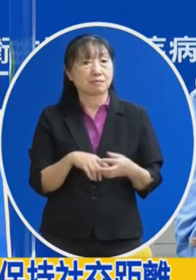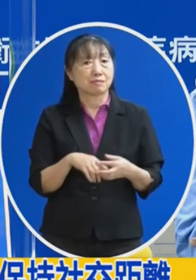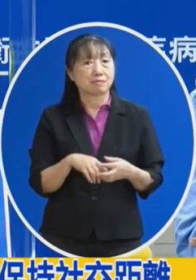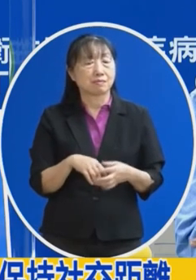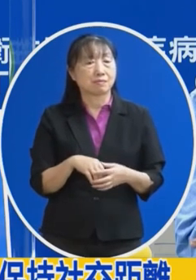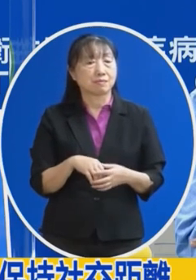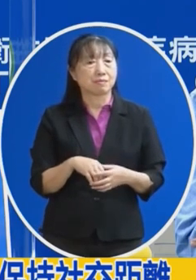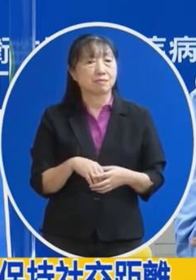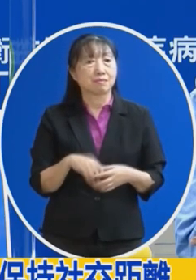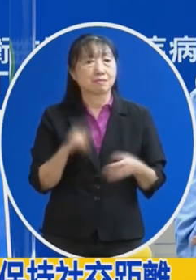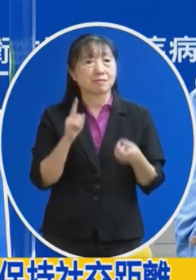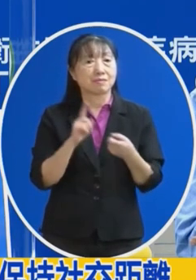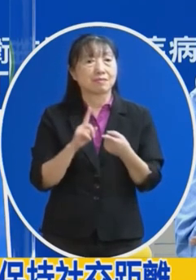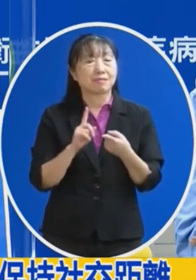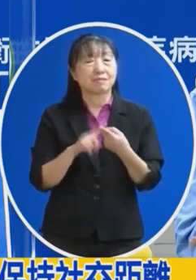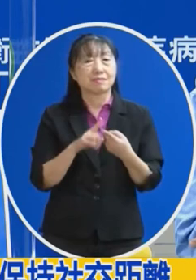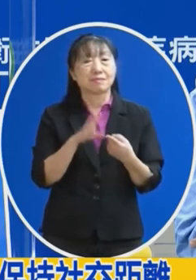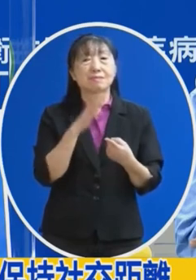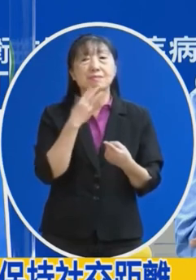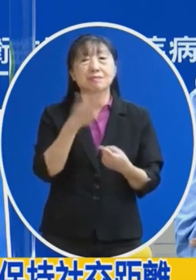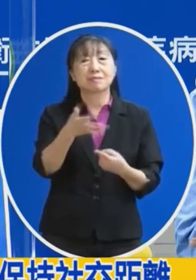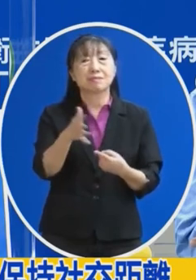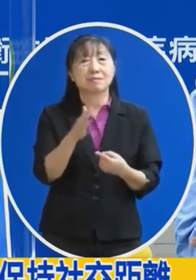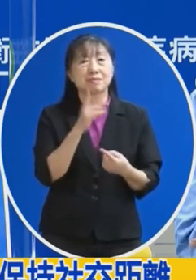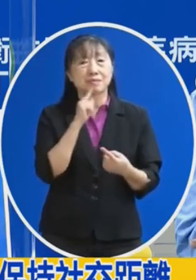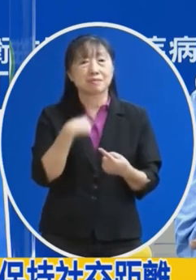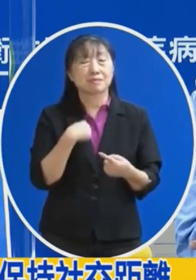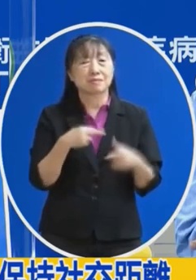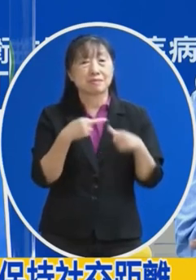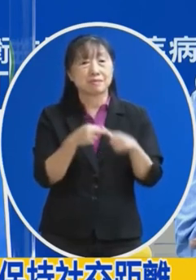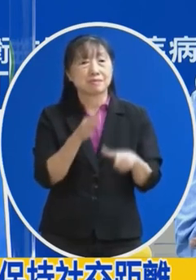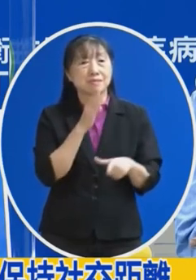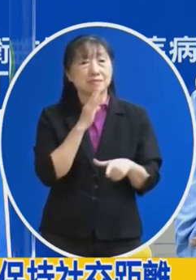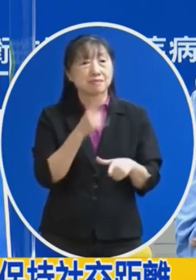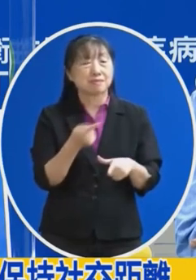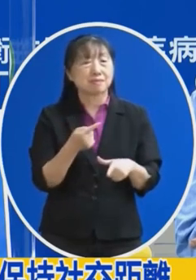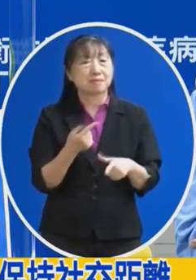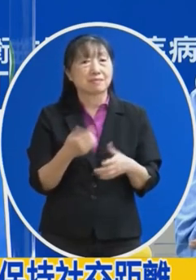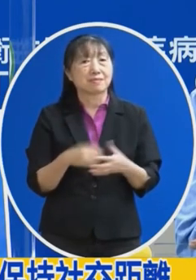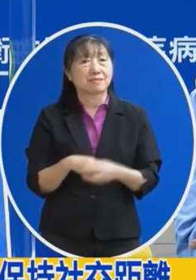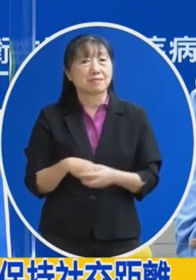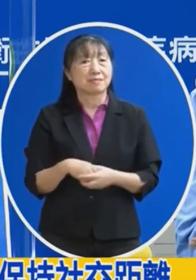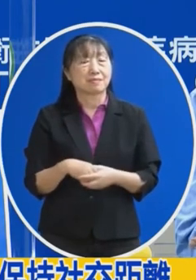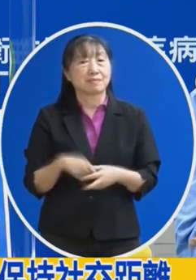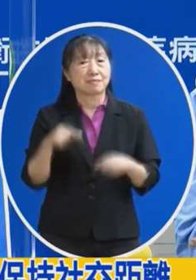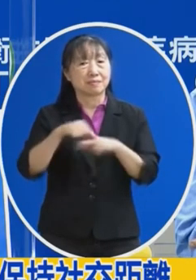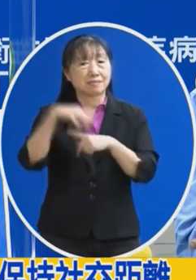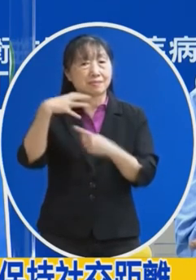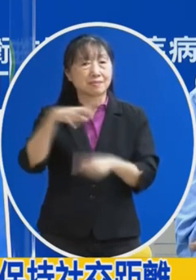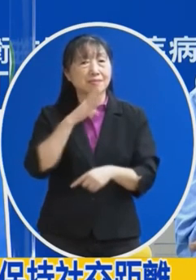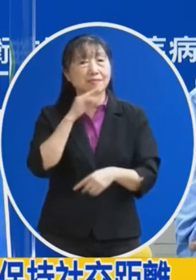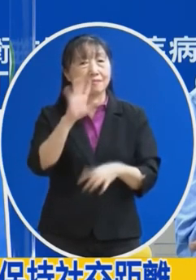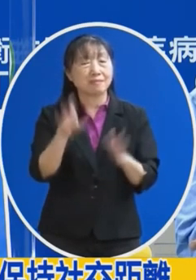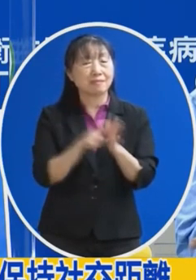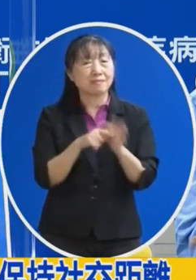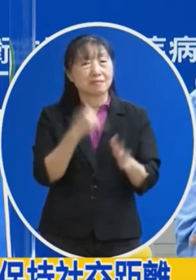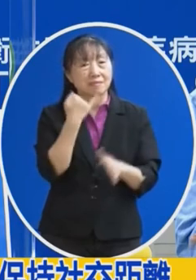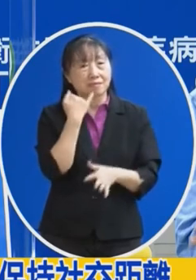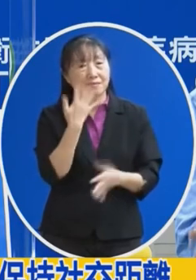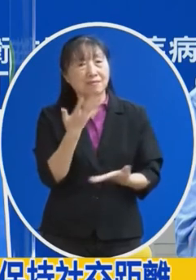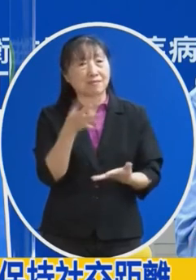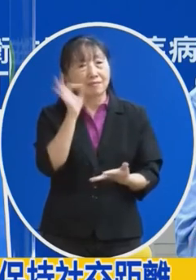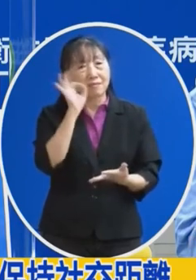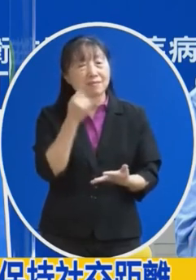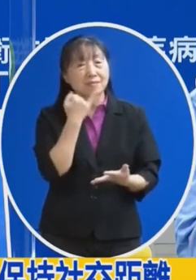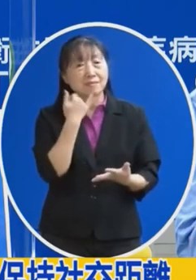得很暖和嘛哈，那为什么要找说要找罗一军？那也不就说。问颜值啦、啊、可看性啦、啊、当